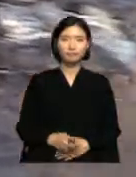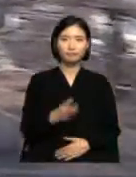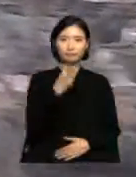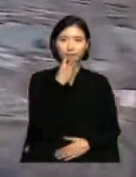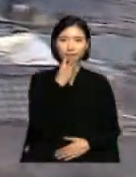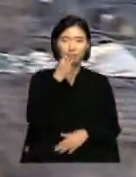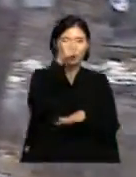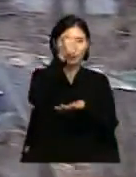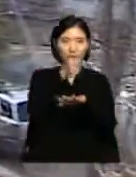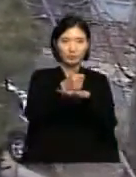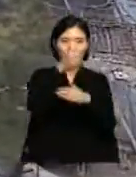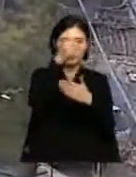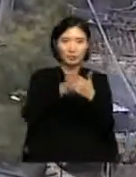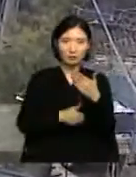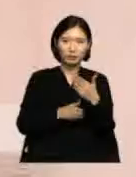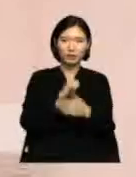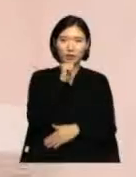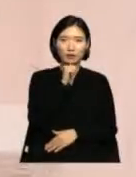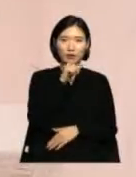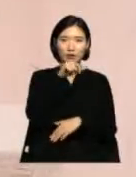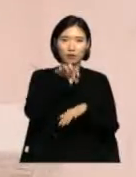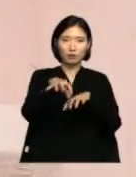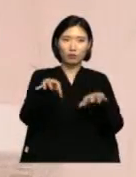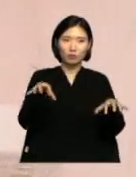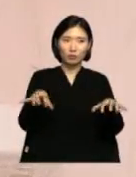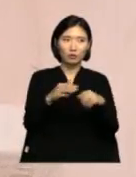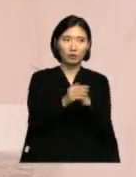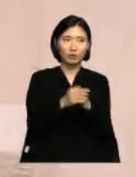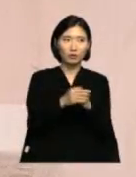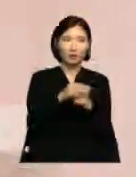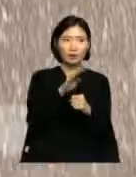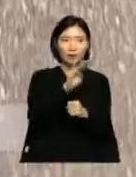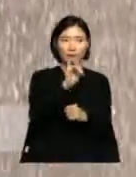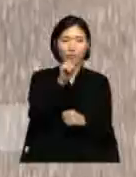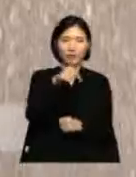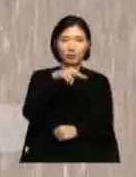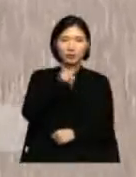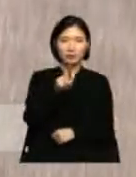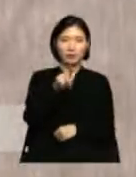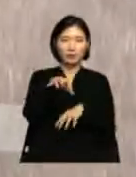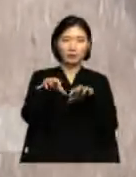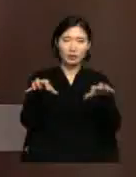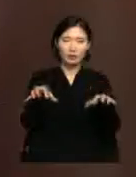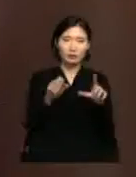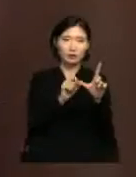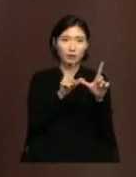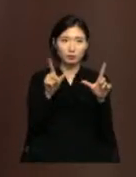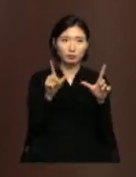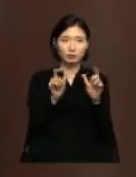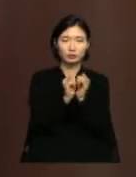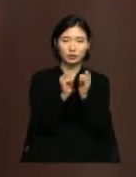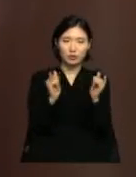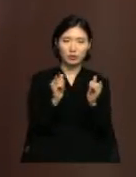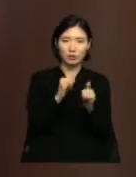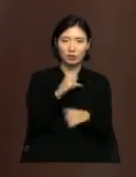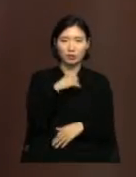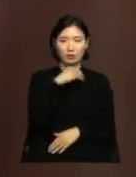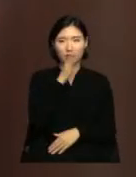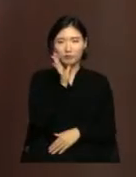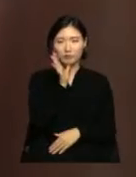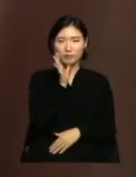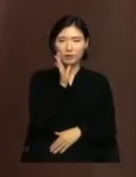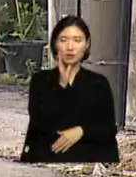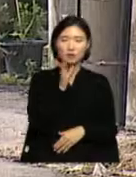서울의 마지막 남은 달동네로 알려진 노원구 중계본동 104마을. 주민 대다수는 노약자와 장애인 등